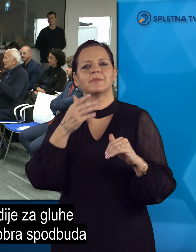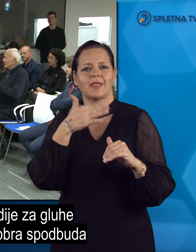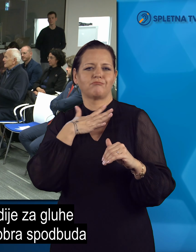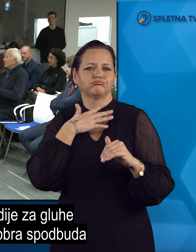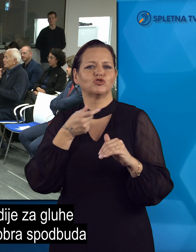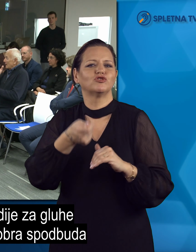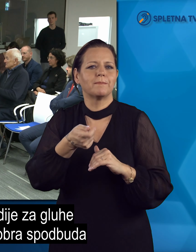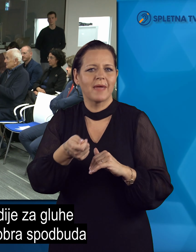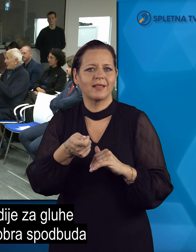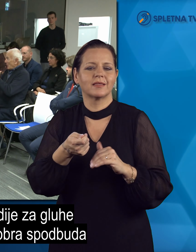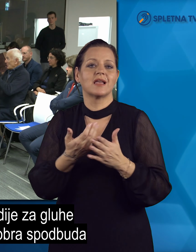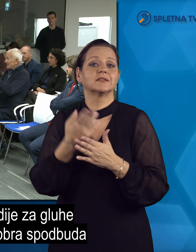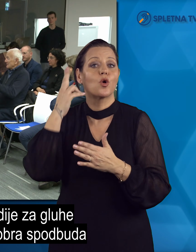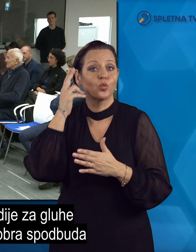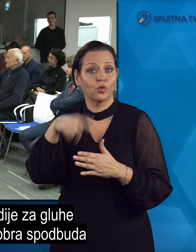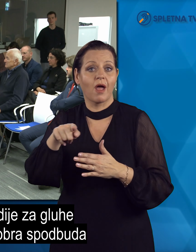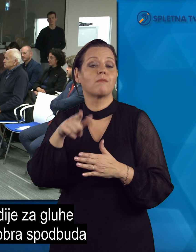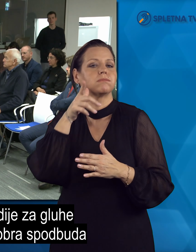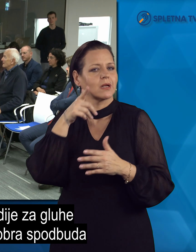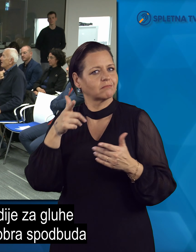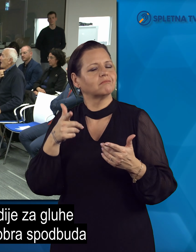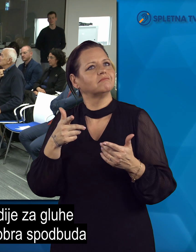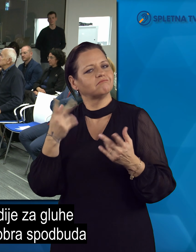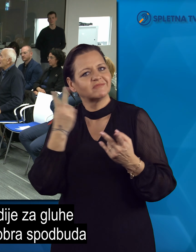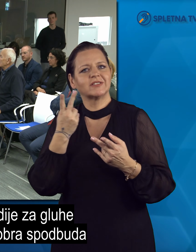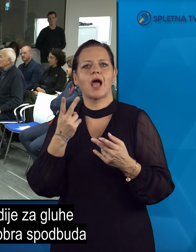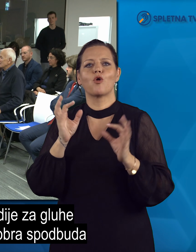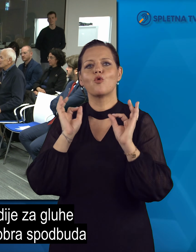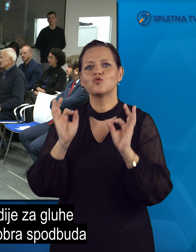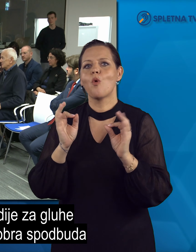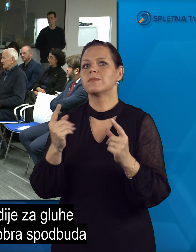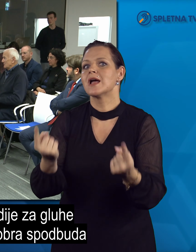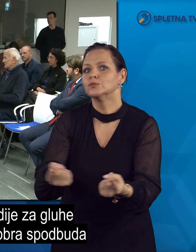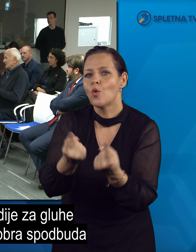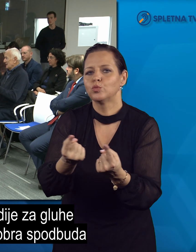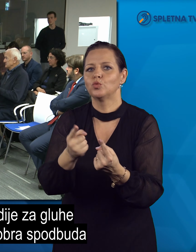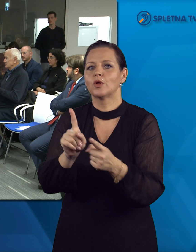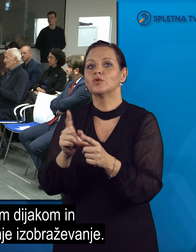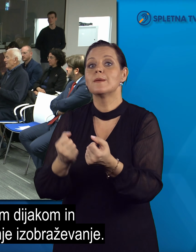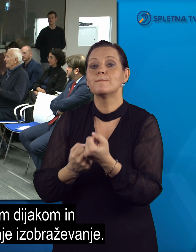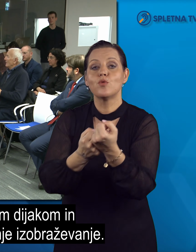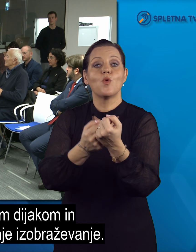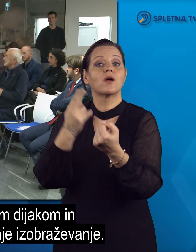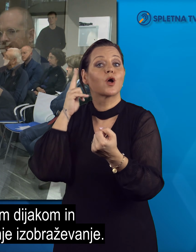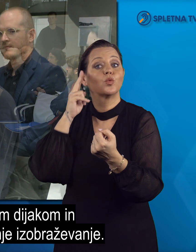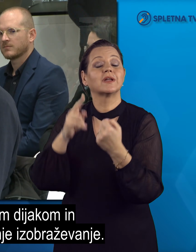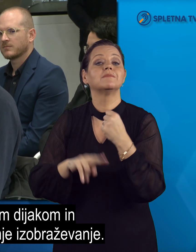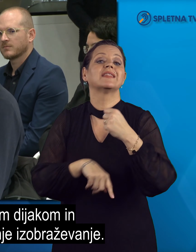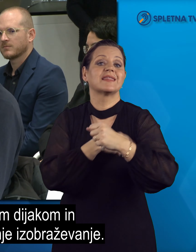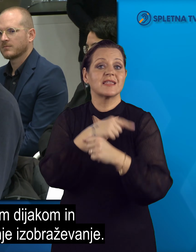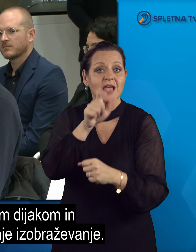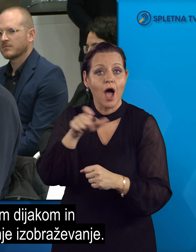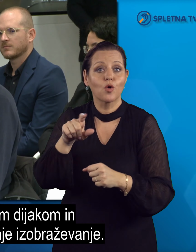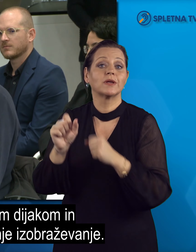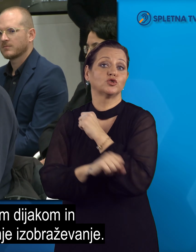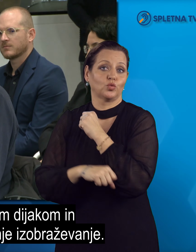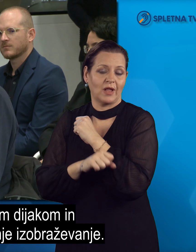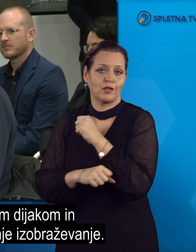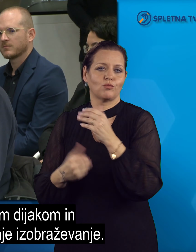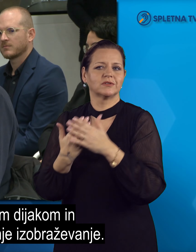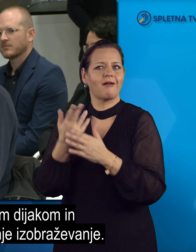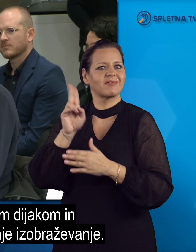Posebne štipendije za gluhe bi bile vsekakor dobra spodbuda in podpora gluhim dijakom in študentom za nadaljnje